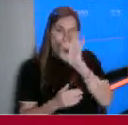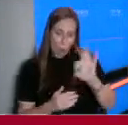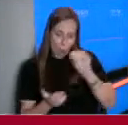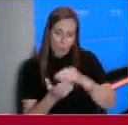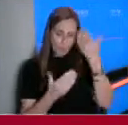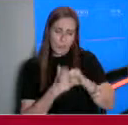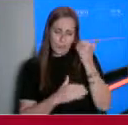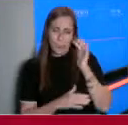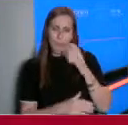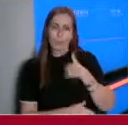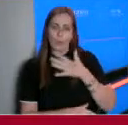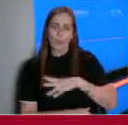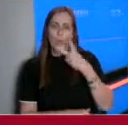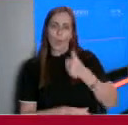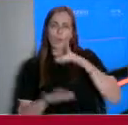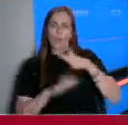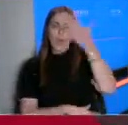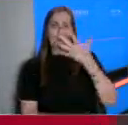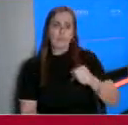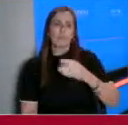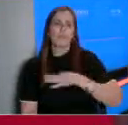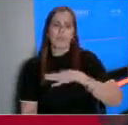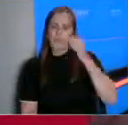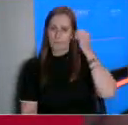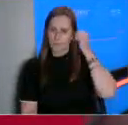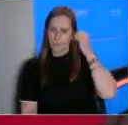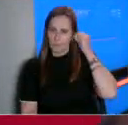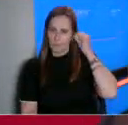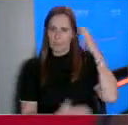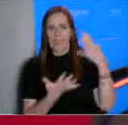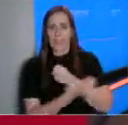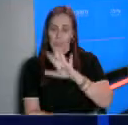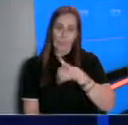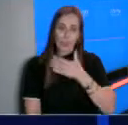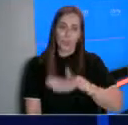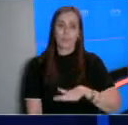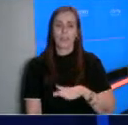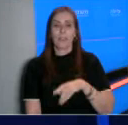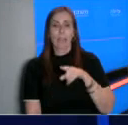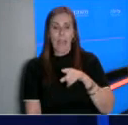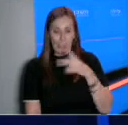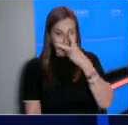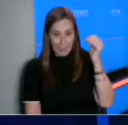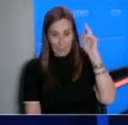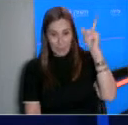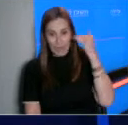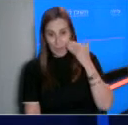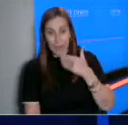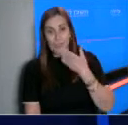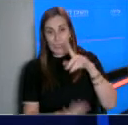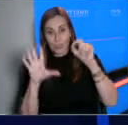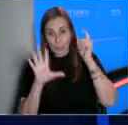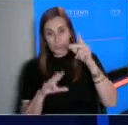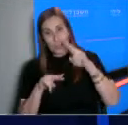לא, בסדר, אני רוצה ראש ממשלה מזרחי, זה בשבילי ניצחתי. גם אני רוצה. אוקיי, אז אם לקח להם 200 שנה, 70